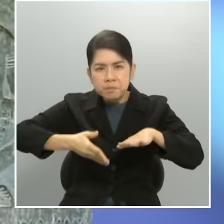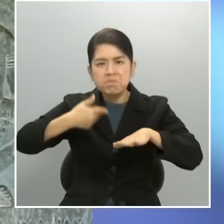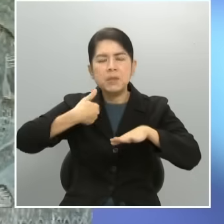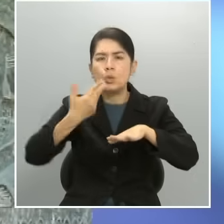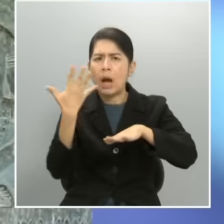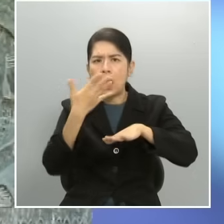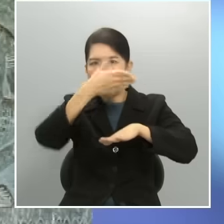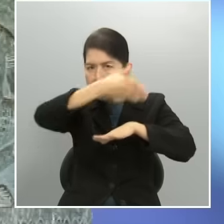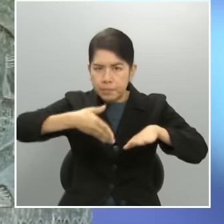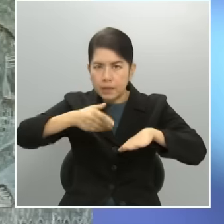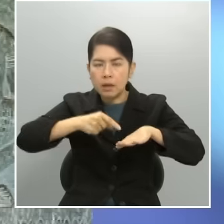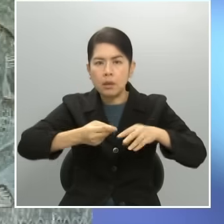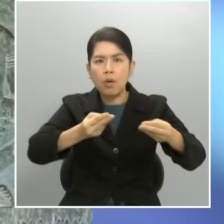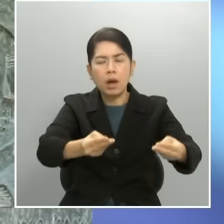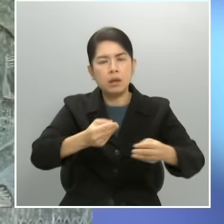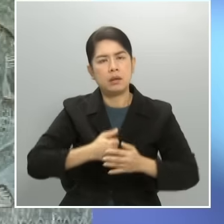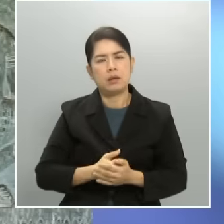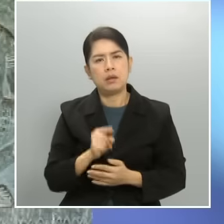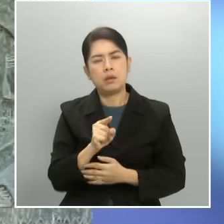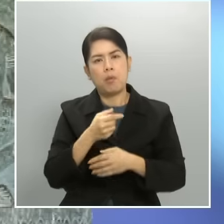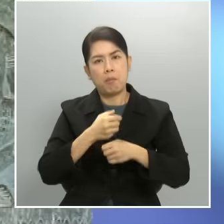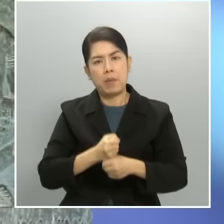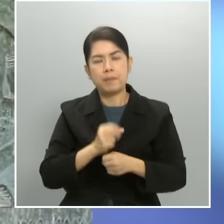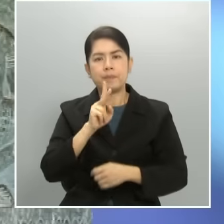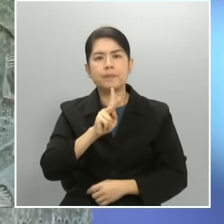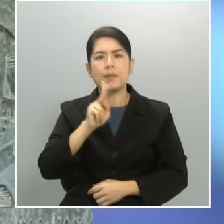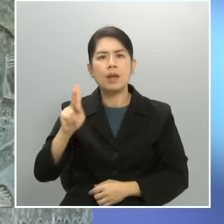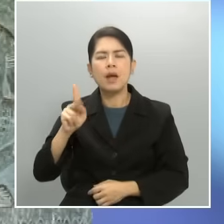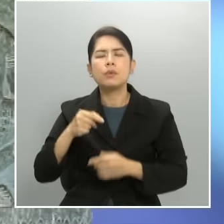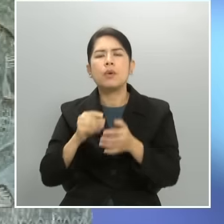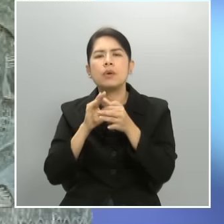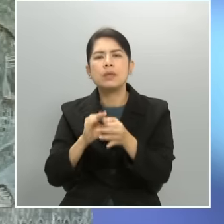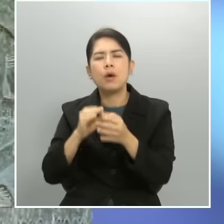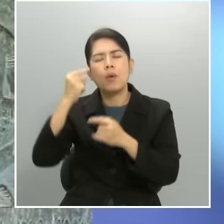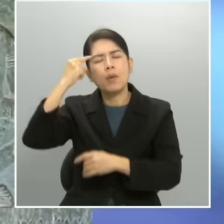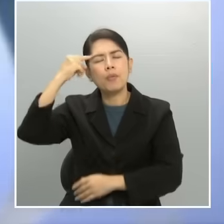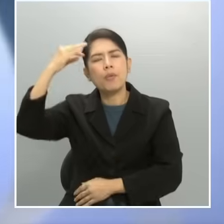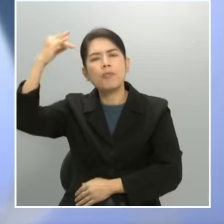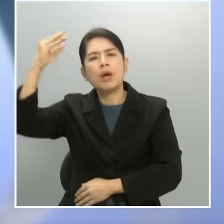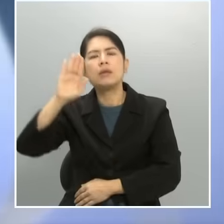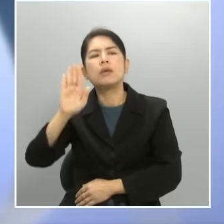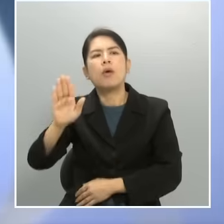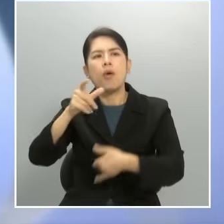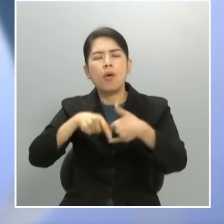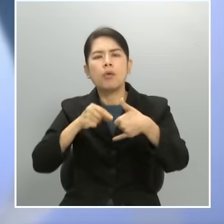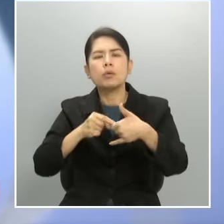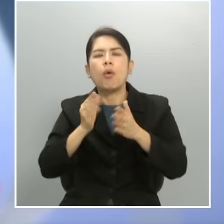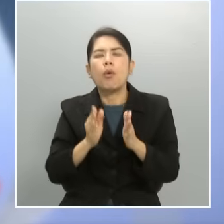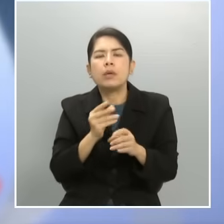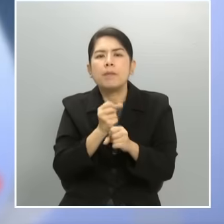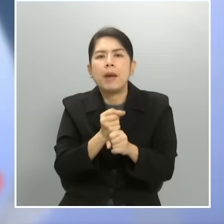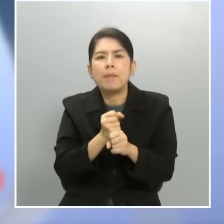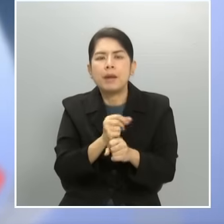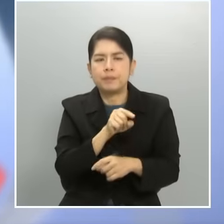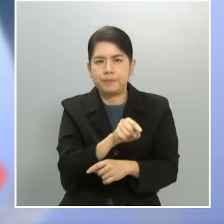โดยอาจารย์มองว่าเรื่องถูกก่ายแก้วเป็นความเชื่อที่เกิดจากจินตนาการของคนสร้างฟังเสียงอาจารย์ดร